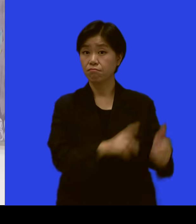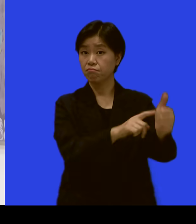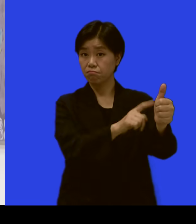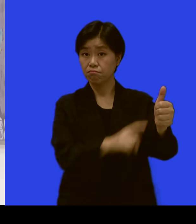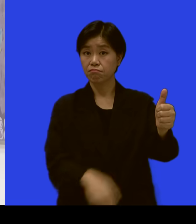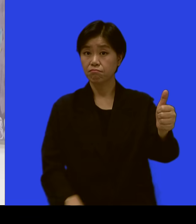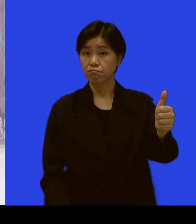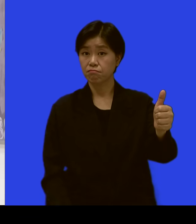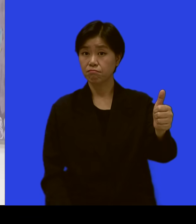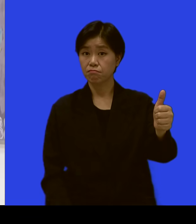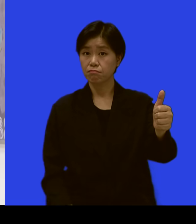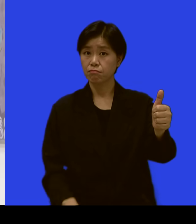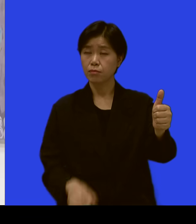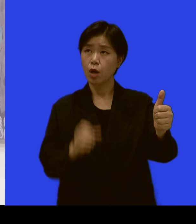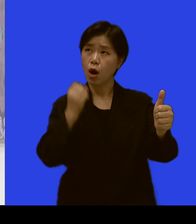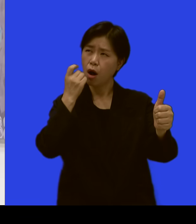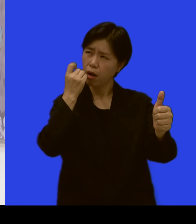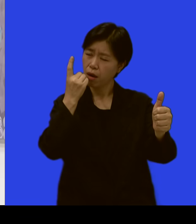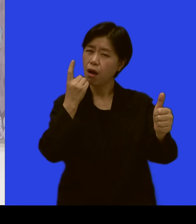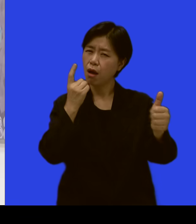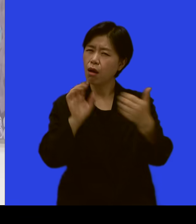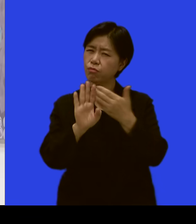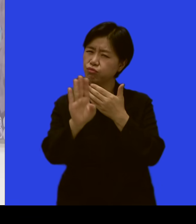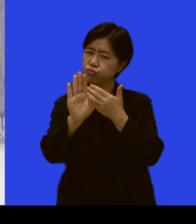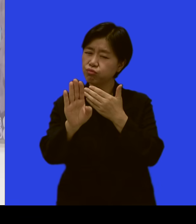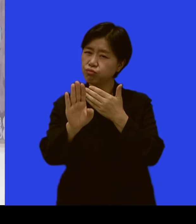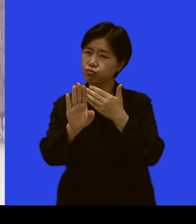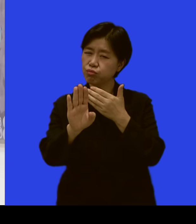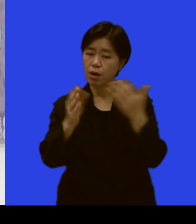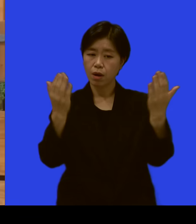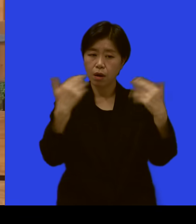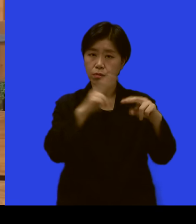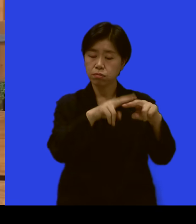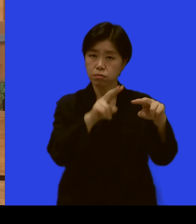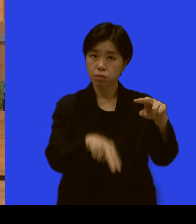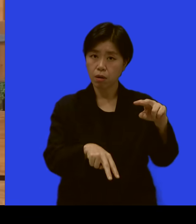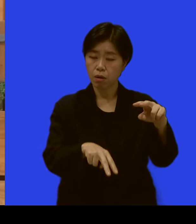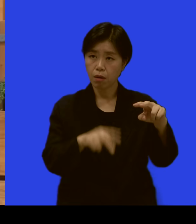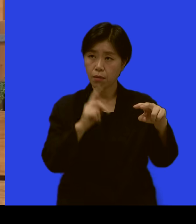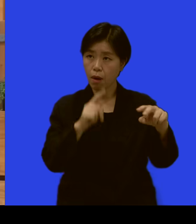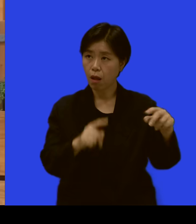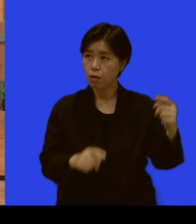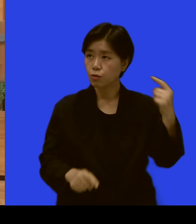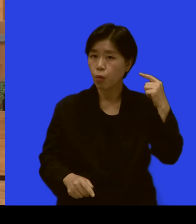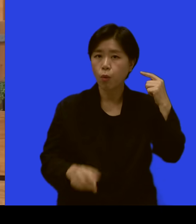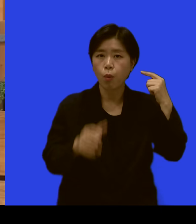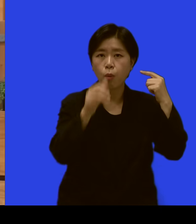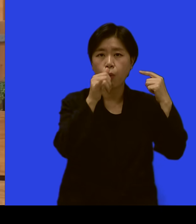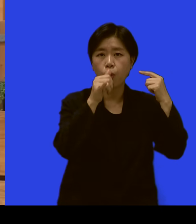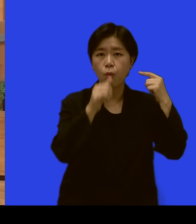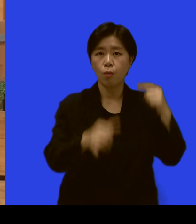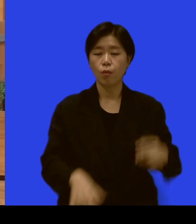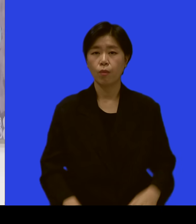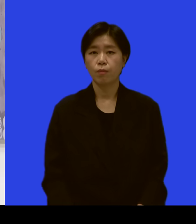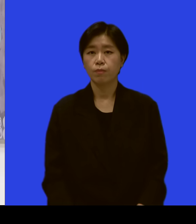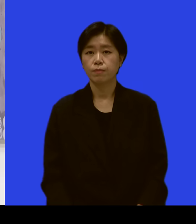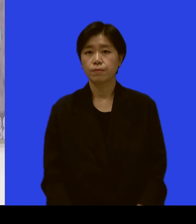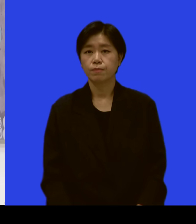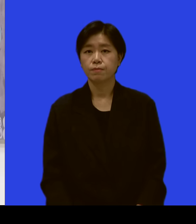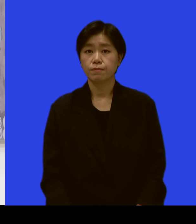친구가 얼마 뒤에 한 달 정도 뒤였던 것 같아요. 네. 자퇴했다는 소식을 제가 듣게 됩니다. 예. 자퇴했다. 네.